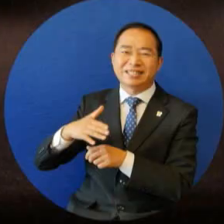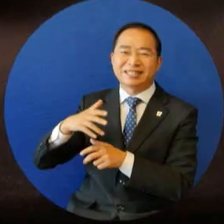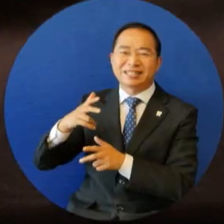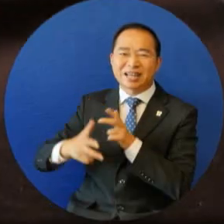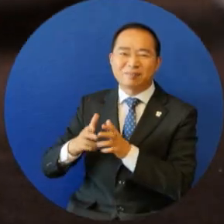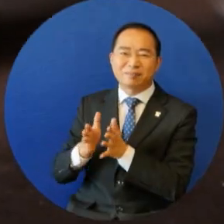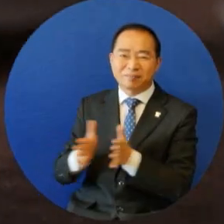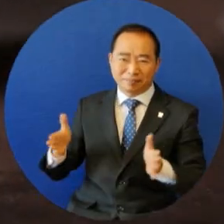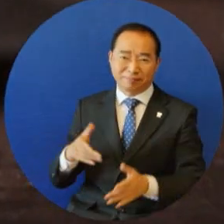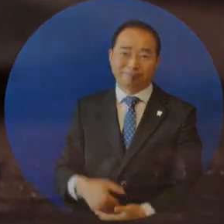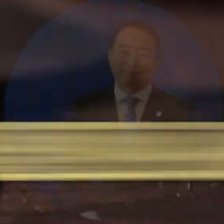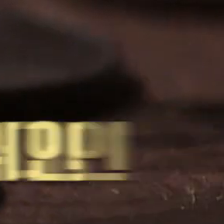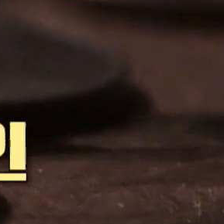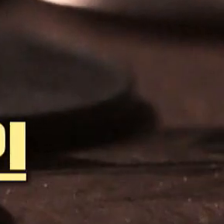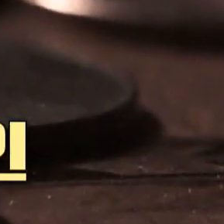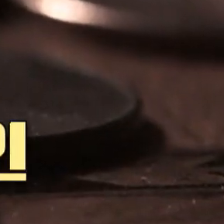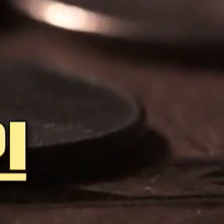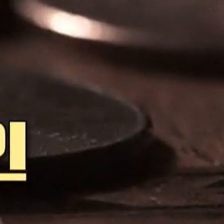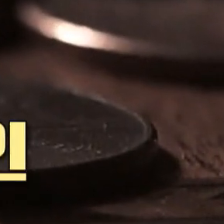겁니다.